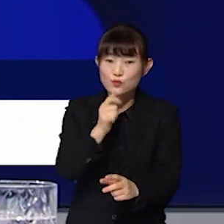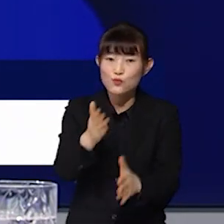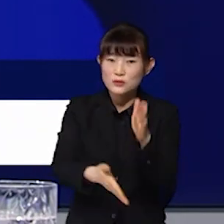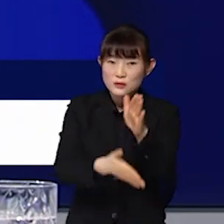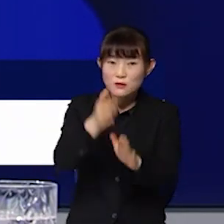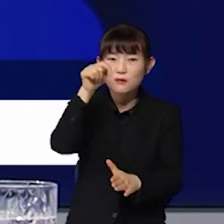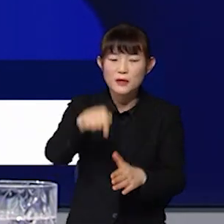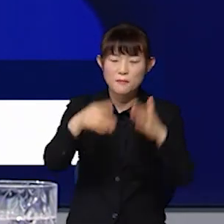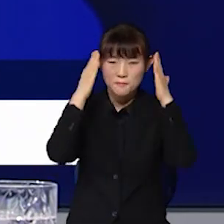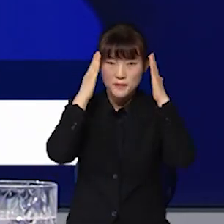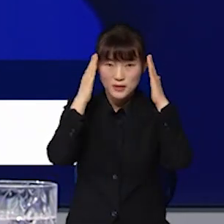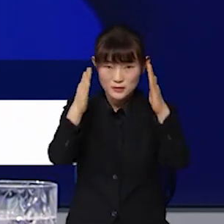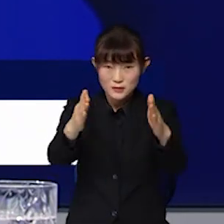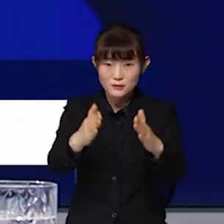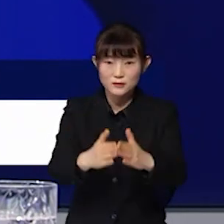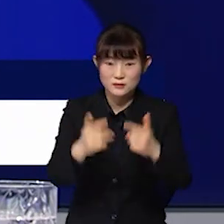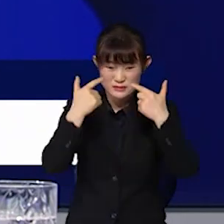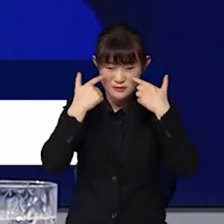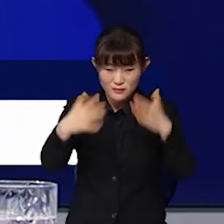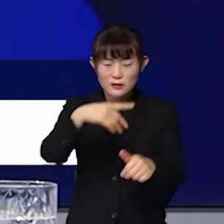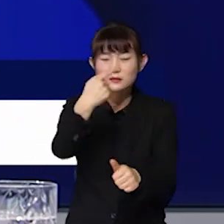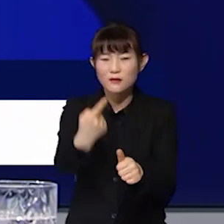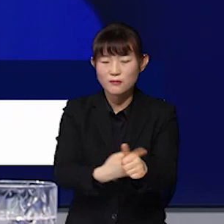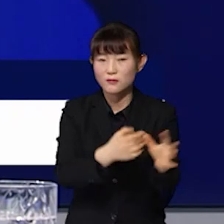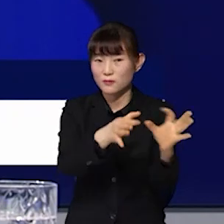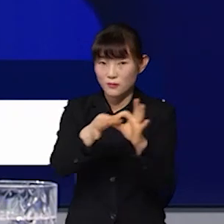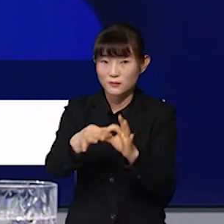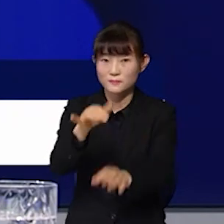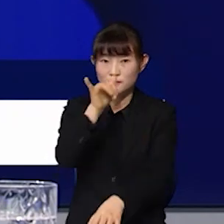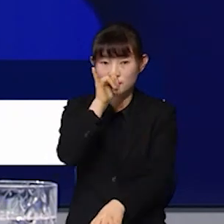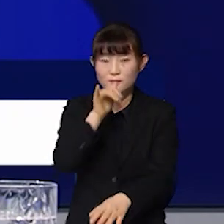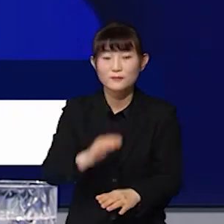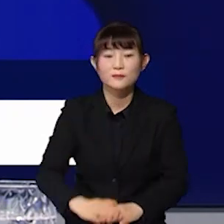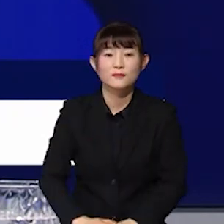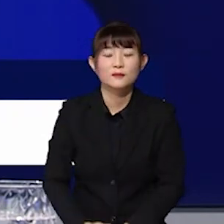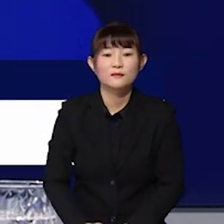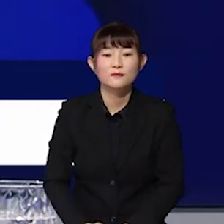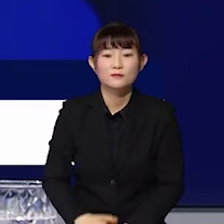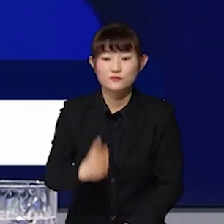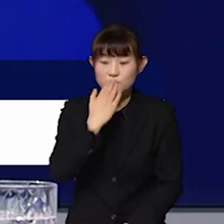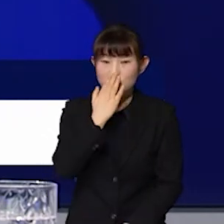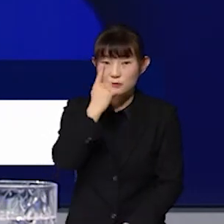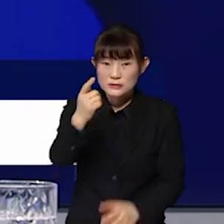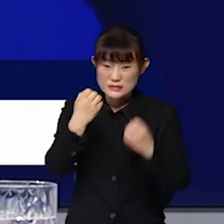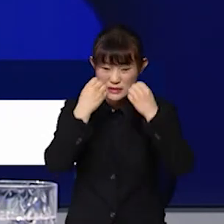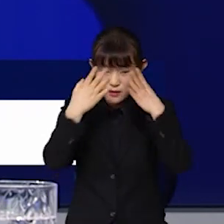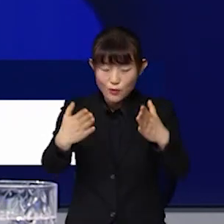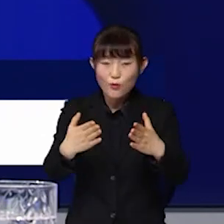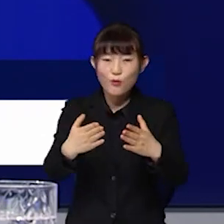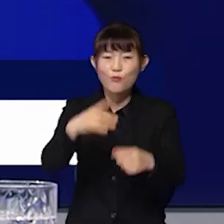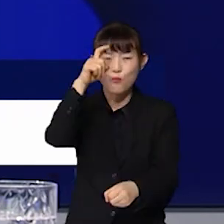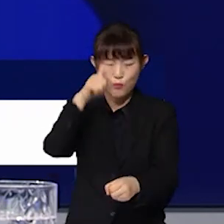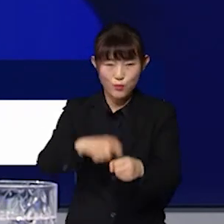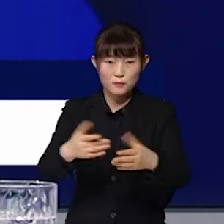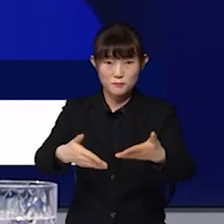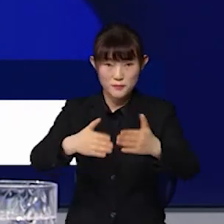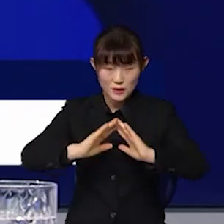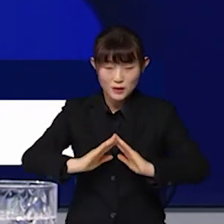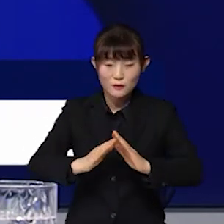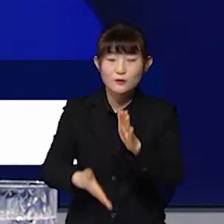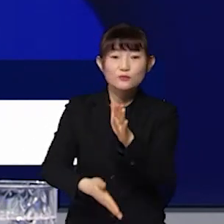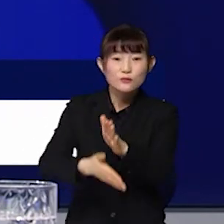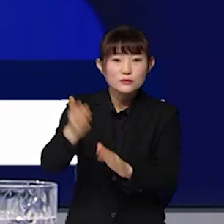가야 될 방향들이 정확하니 이걸로 방향을 잡을 수밖에 없는 시대이기 때문에 순천이 새로운 이정표를 세우면서